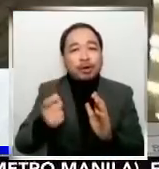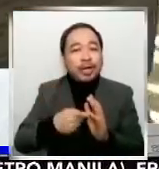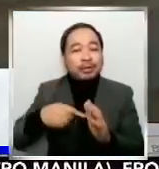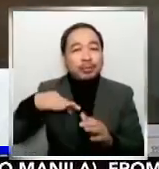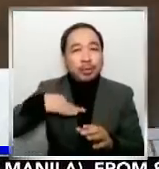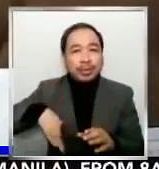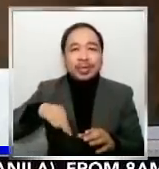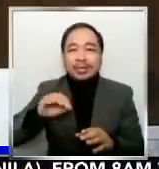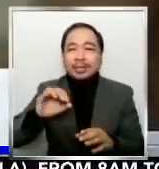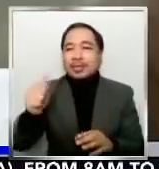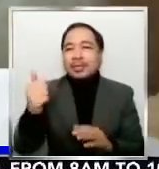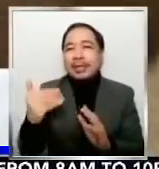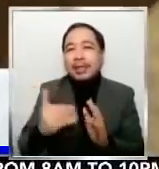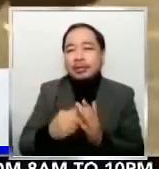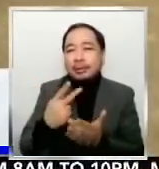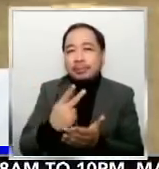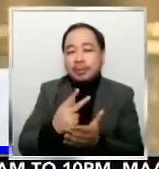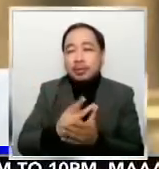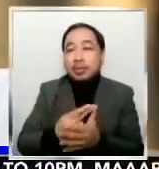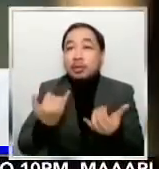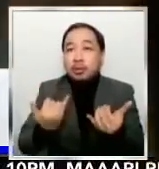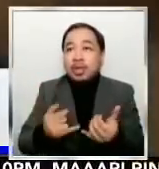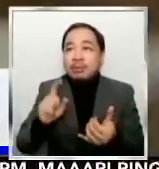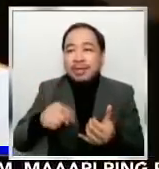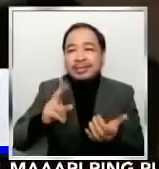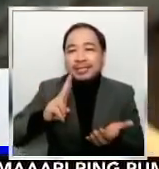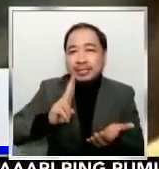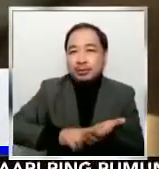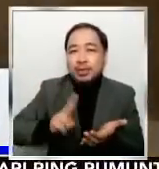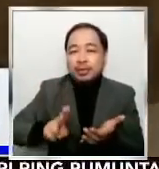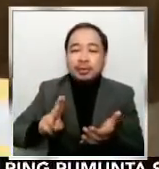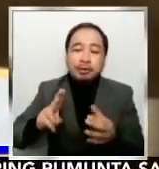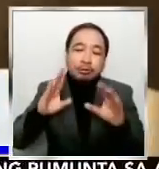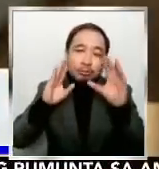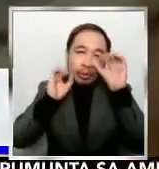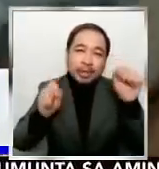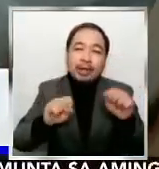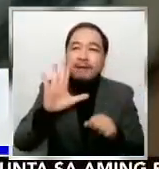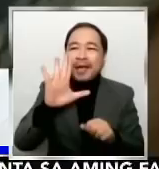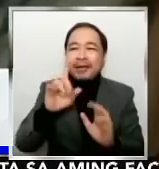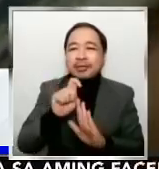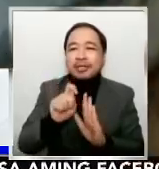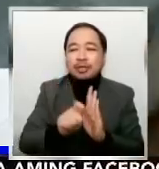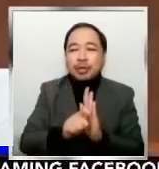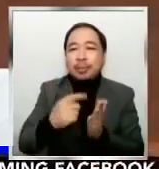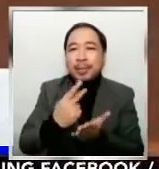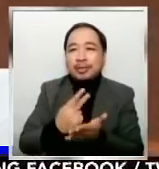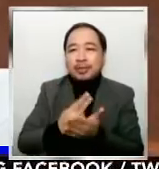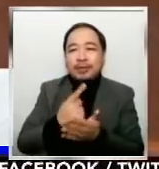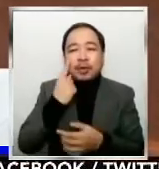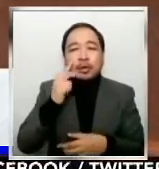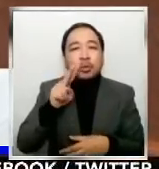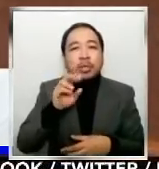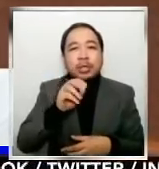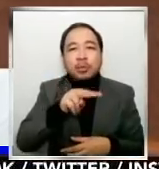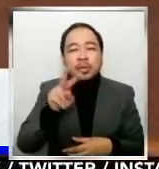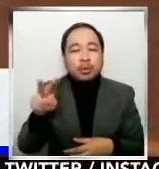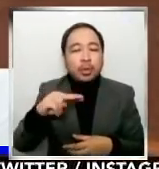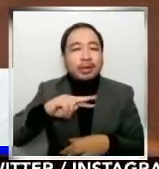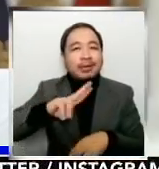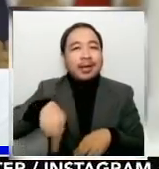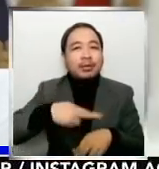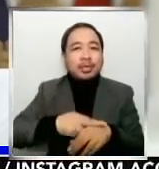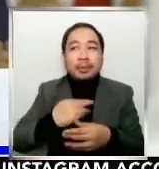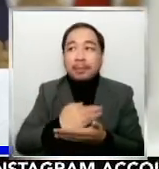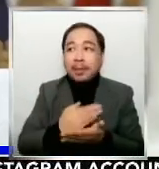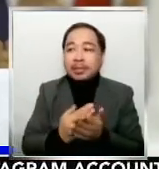piso. Ngayong araw na ito dapat lalagdaan din ng Pangulo ang mahigit 5 trillion pesos na 2022 national budget. Pero hindi pa raw ito tapos